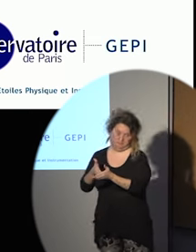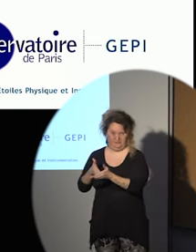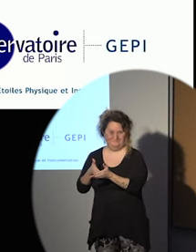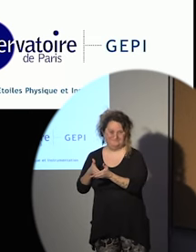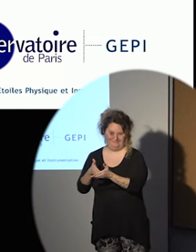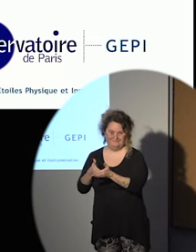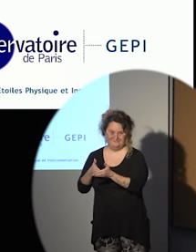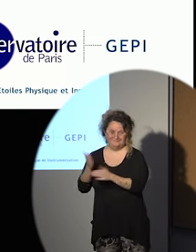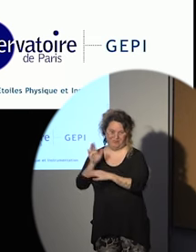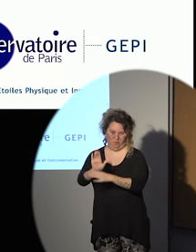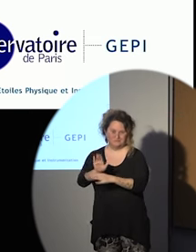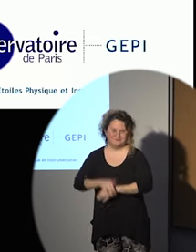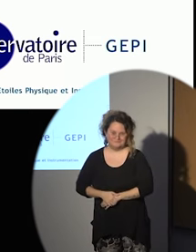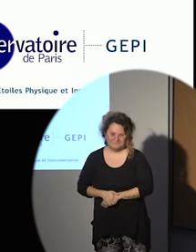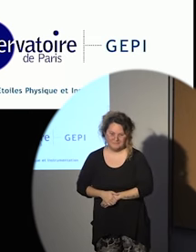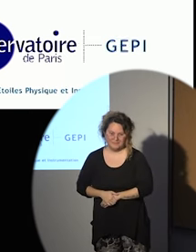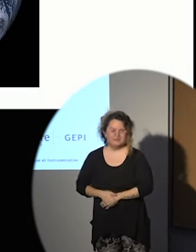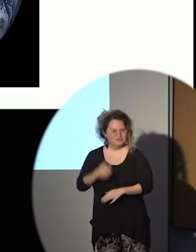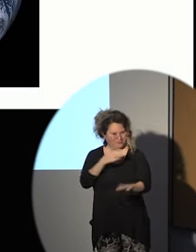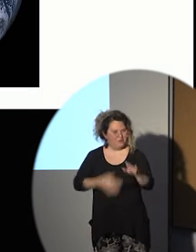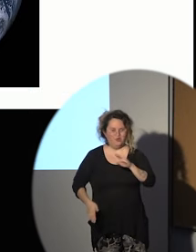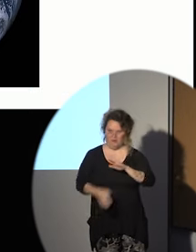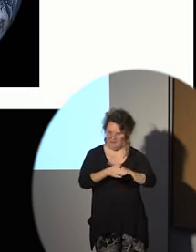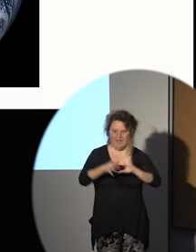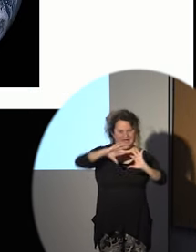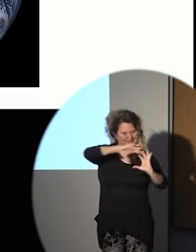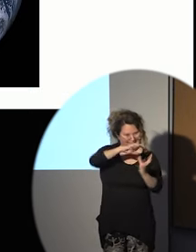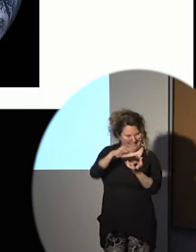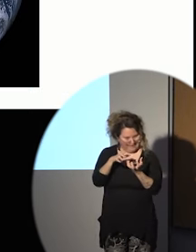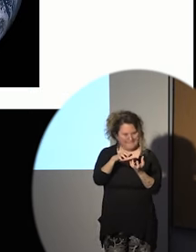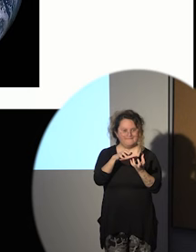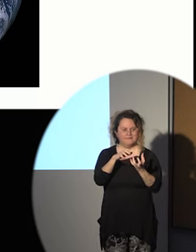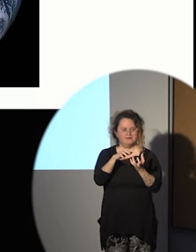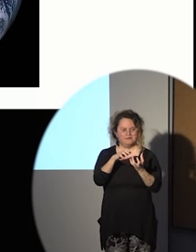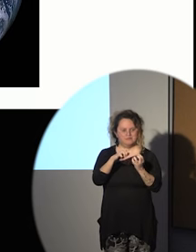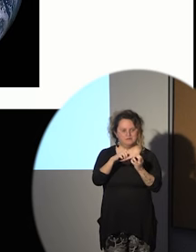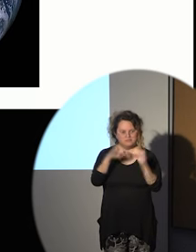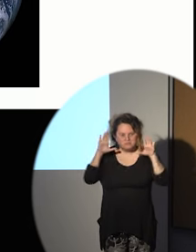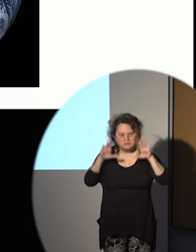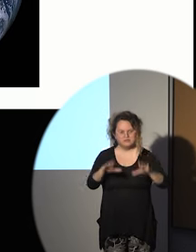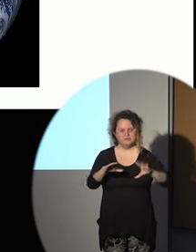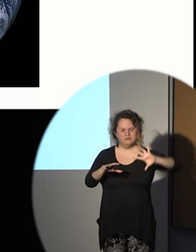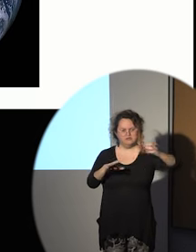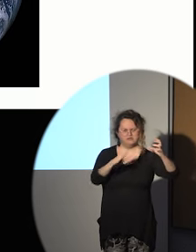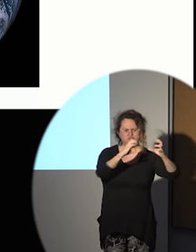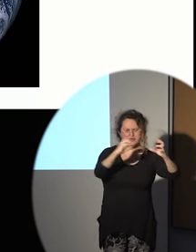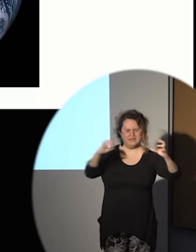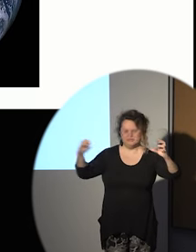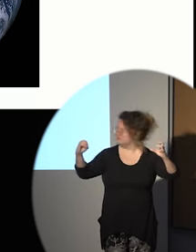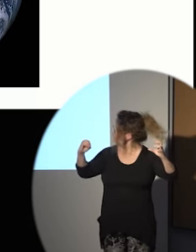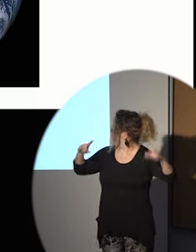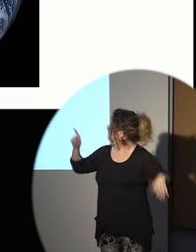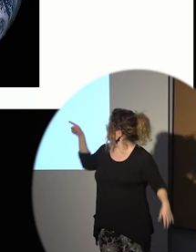Donc, on va partir de la Terre, du système solaire. Alors, vous connaissez toutes et tous cette